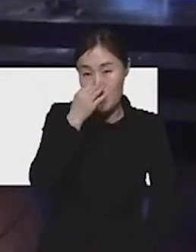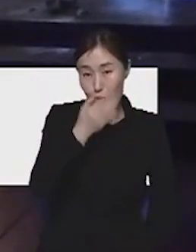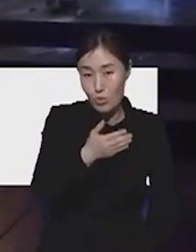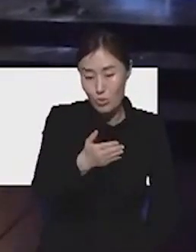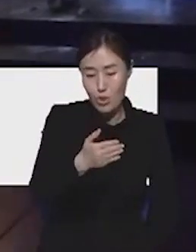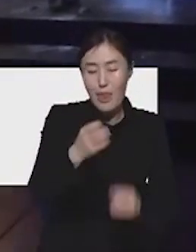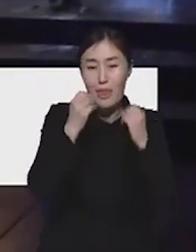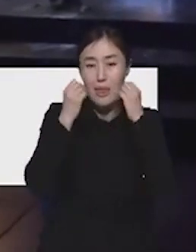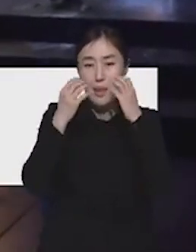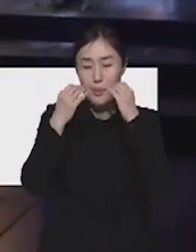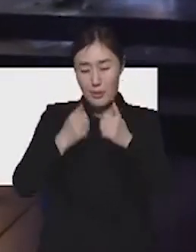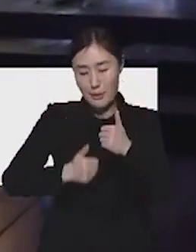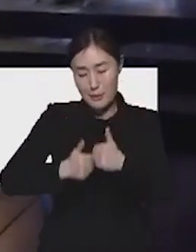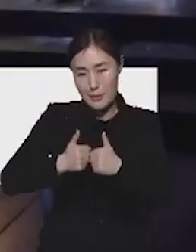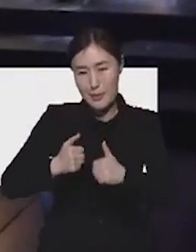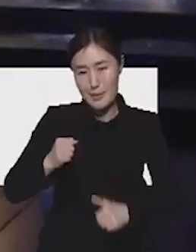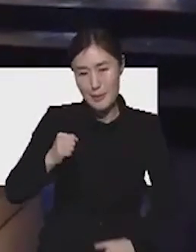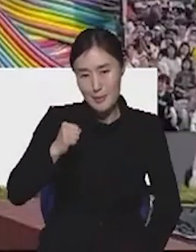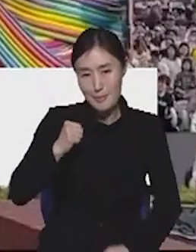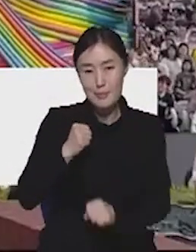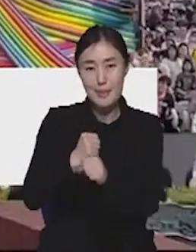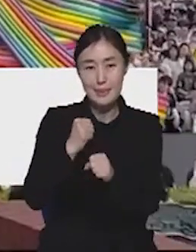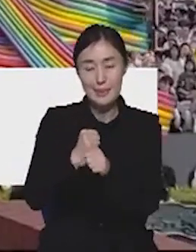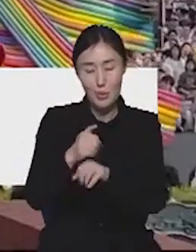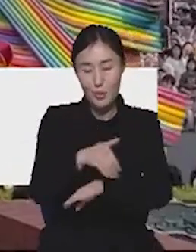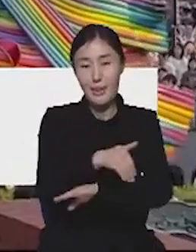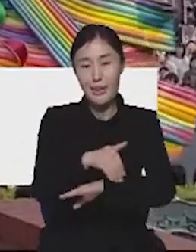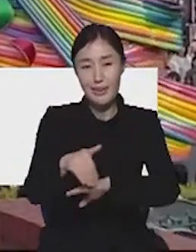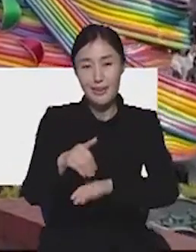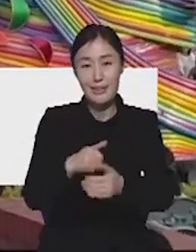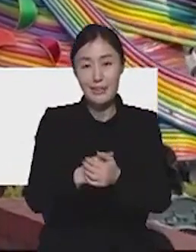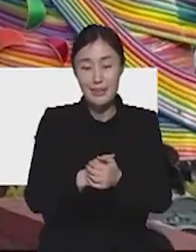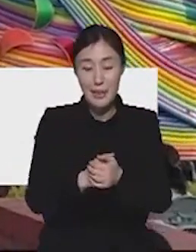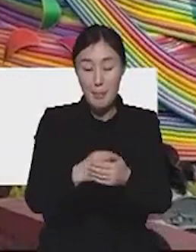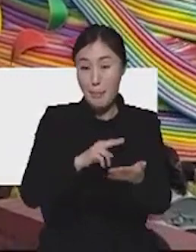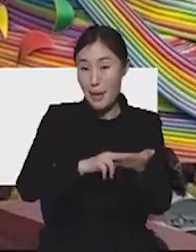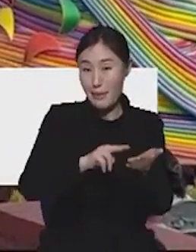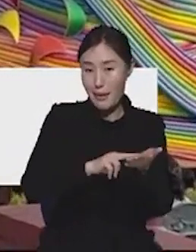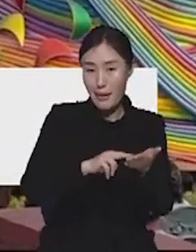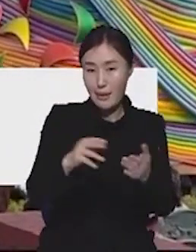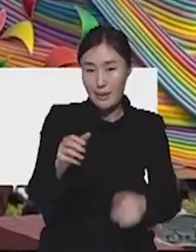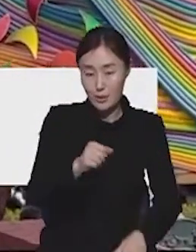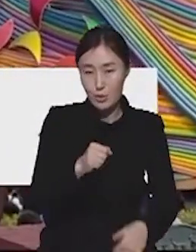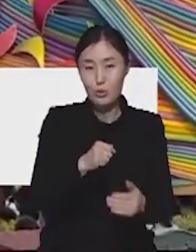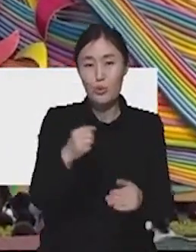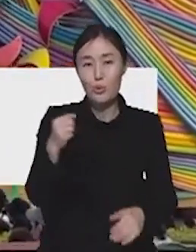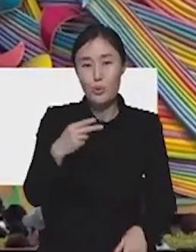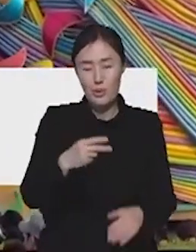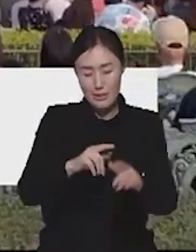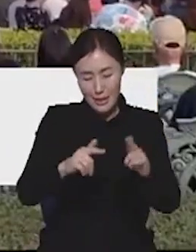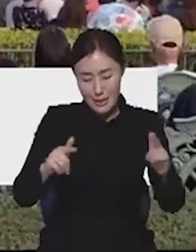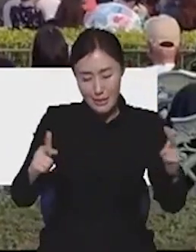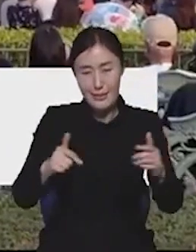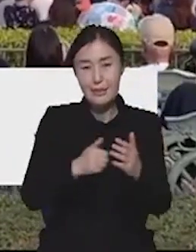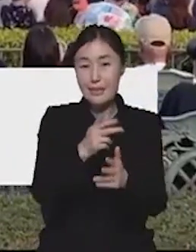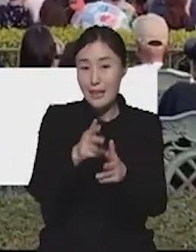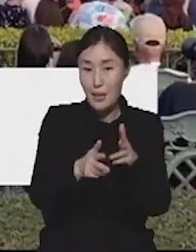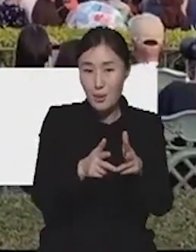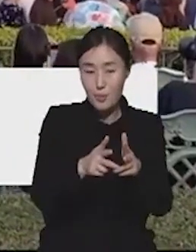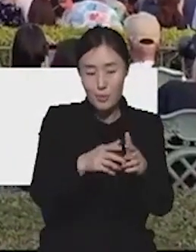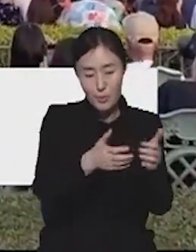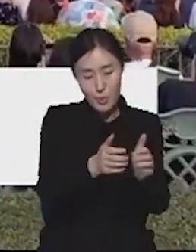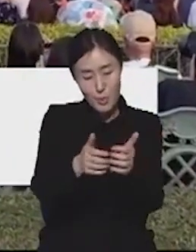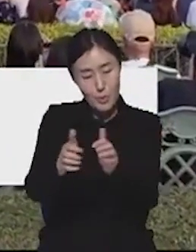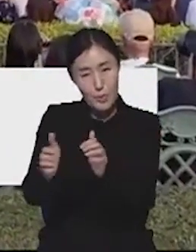전혀 새로운 경쟁력을 만들어내려고 하고 있습니다. 애니메이션을 필두로 해서 굉장히 다양한